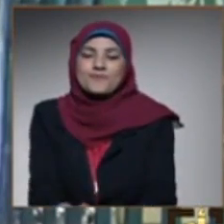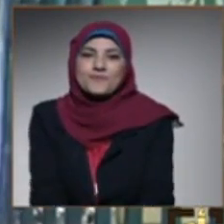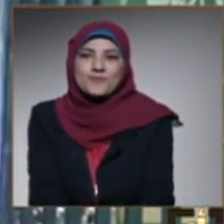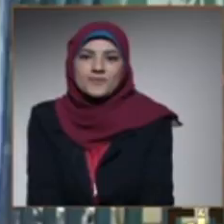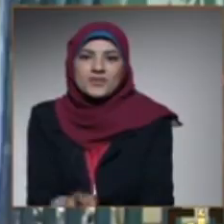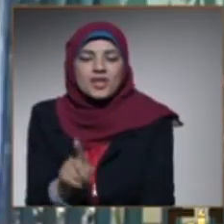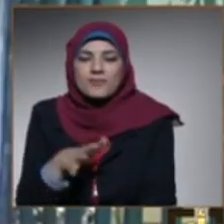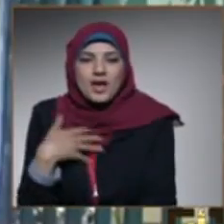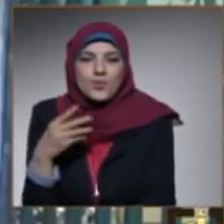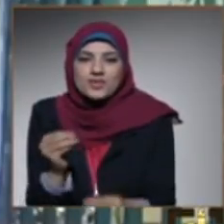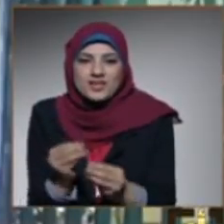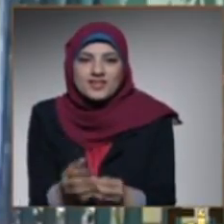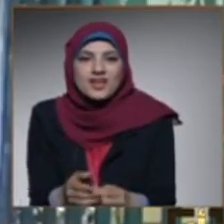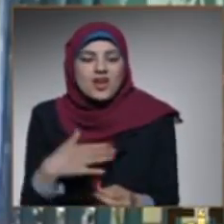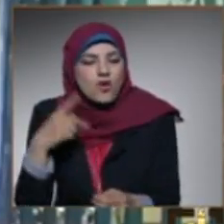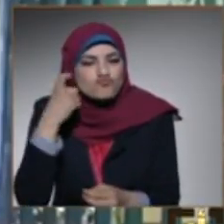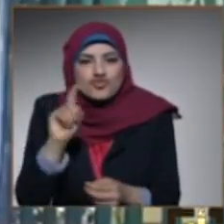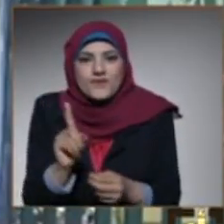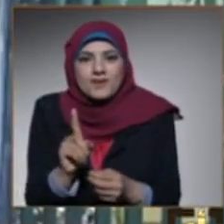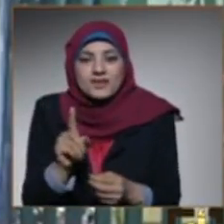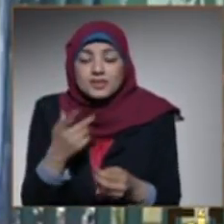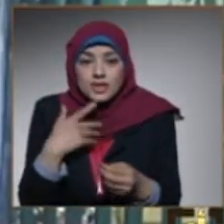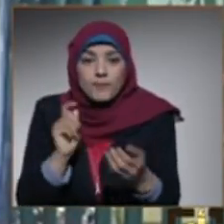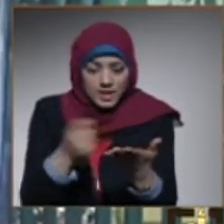ايه؟ مش فاهمه. طب اكتبي لي. ما